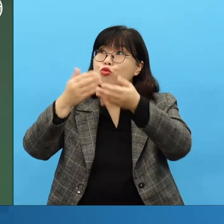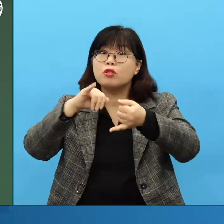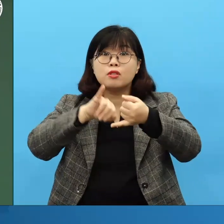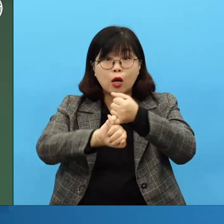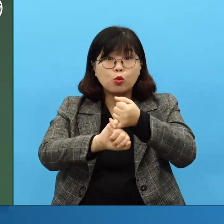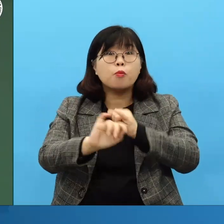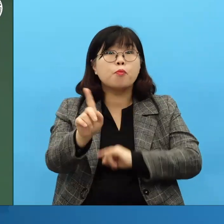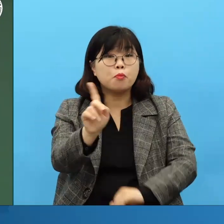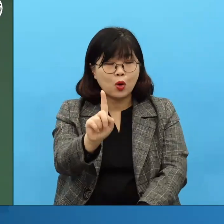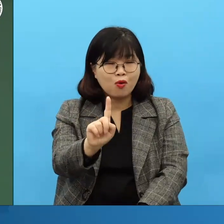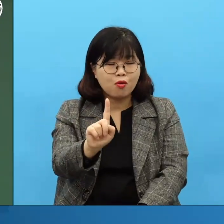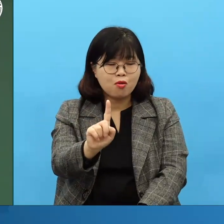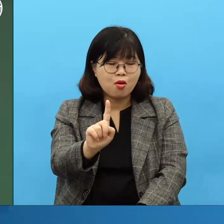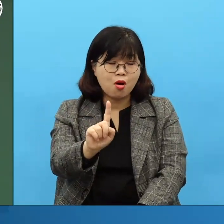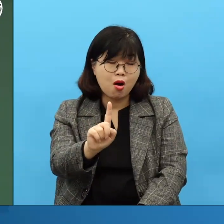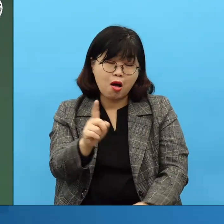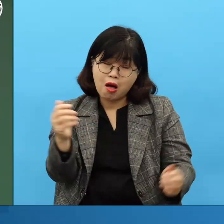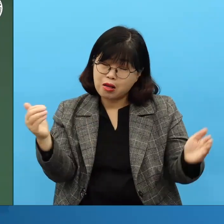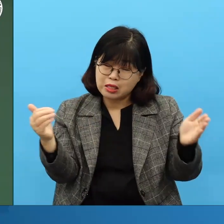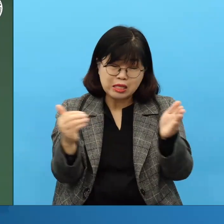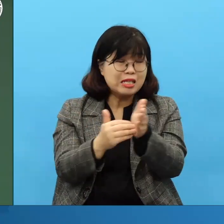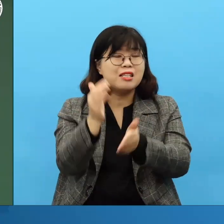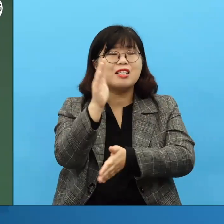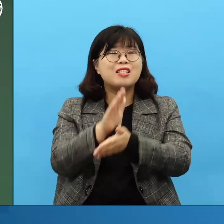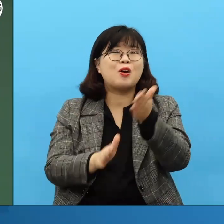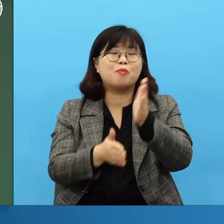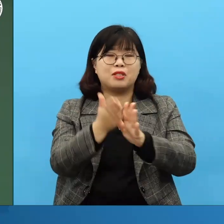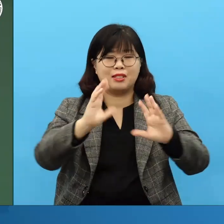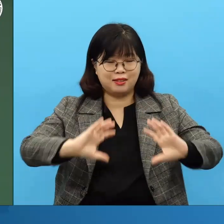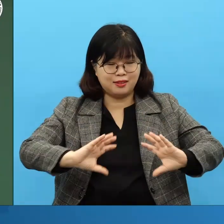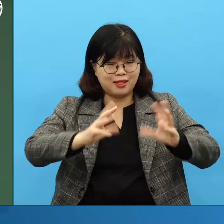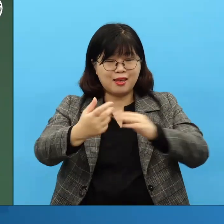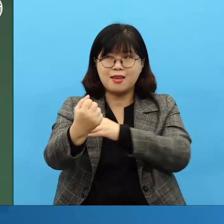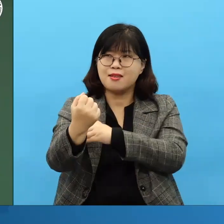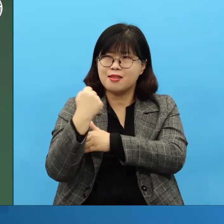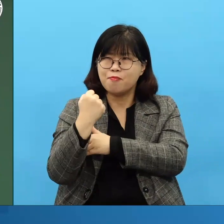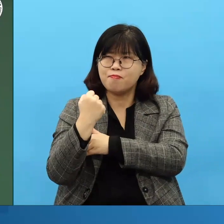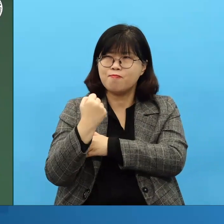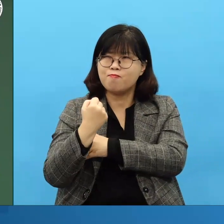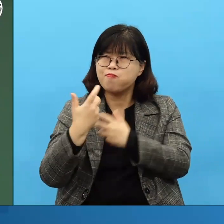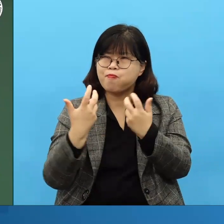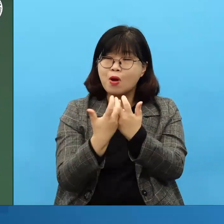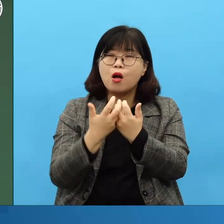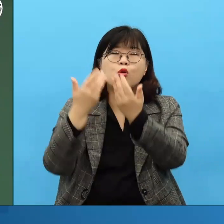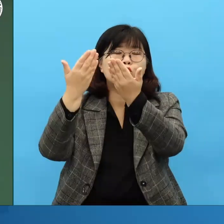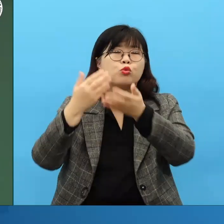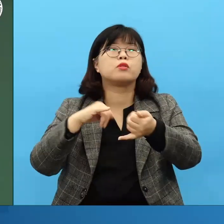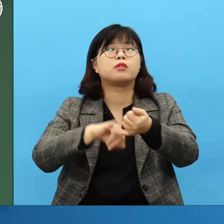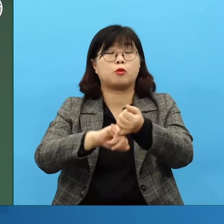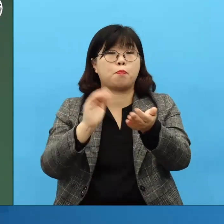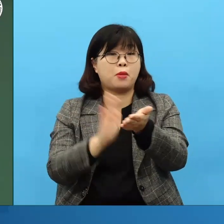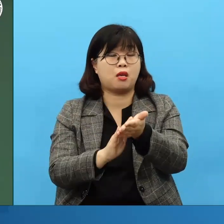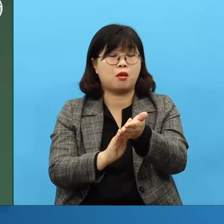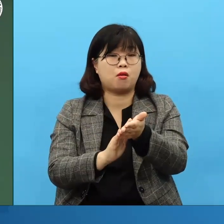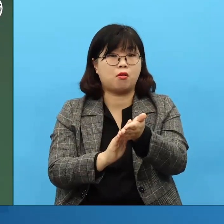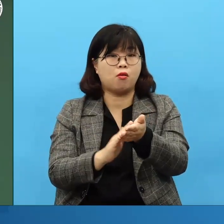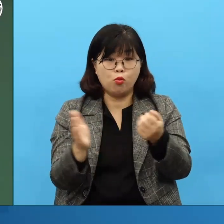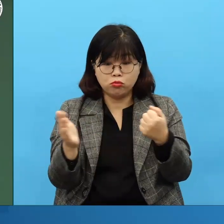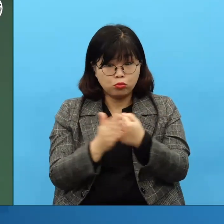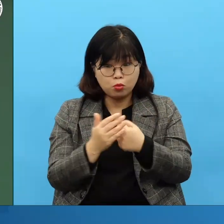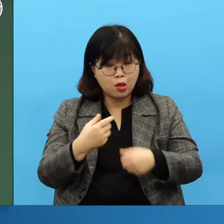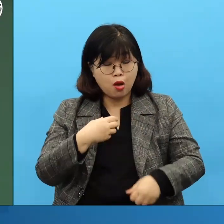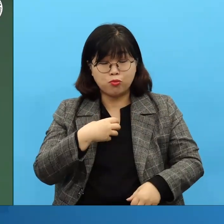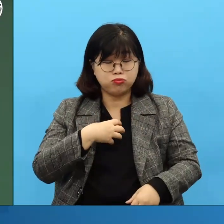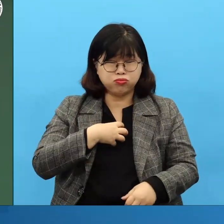this limitless world. 그렇다면 사실은 걱정할 게 없죠. That if that's the case, in fact, there is nothing for you to worry about. 그 중에 가장 중요한